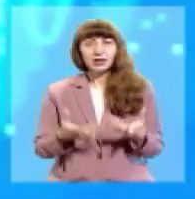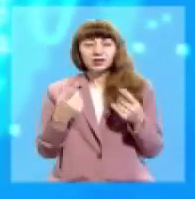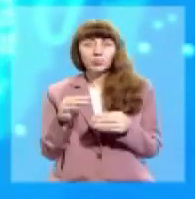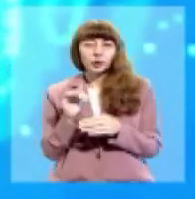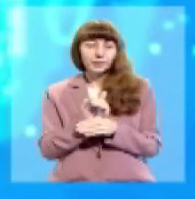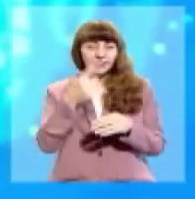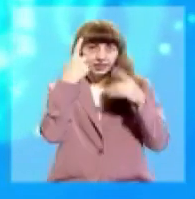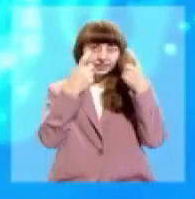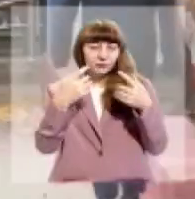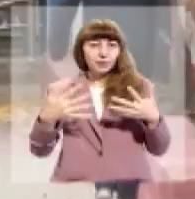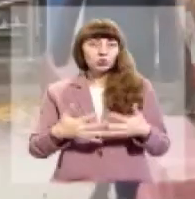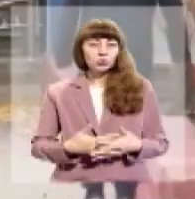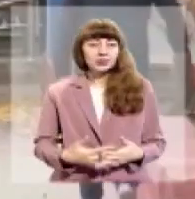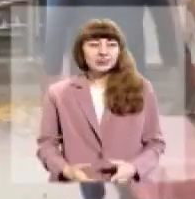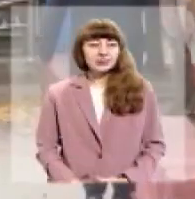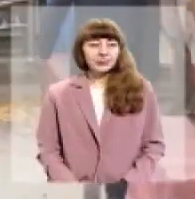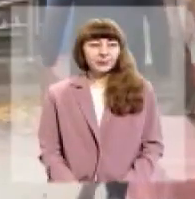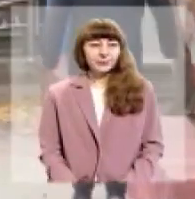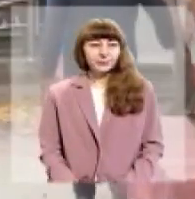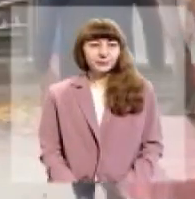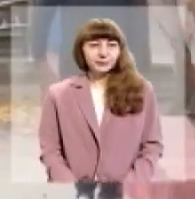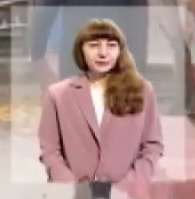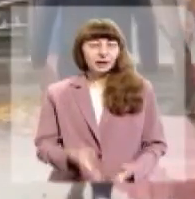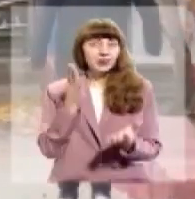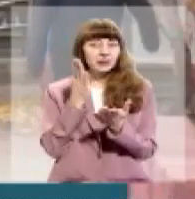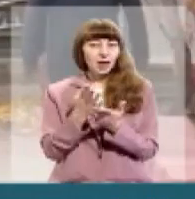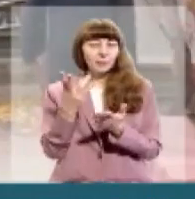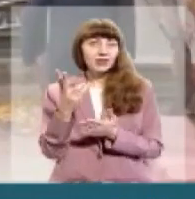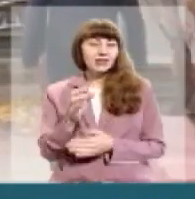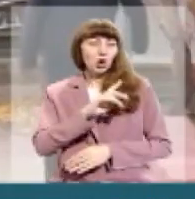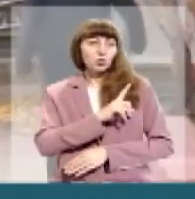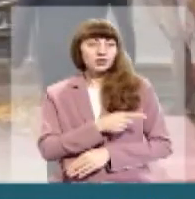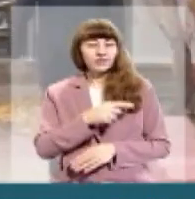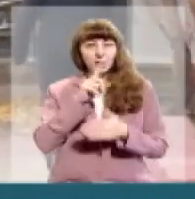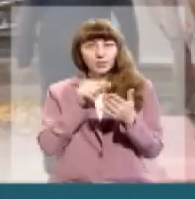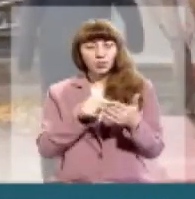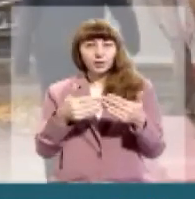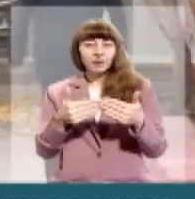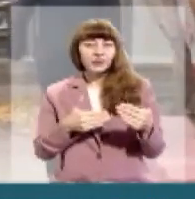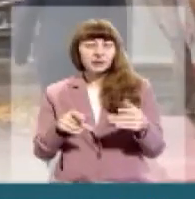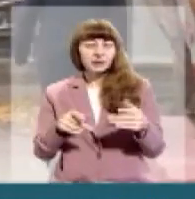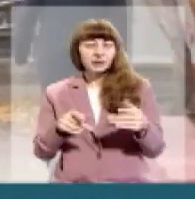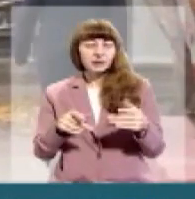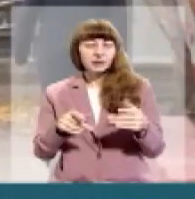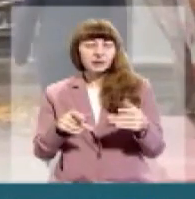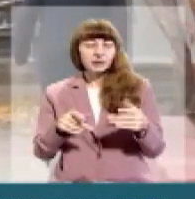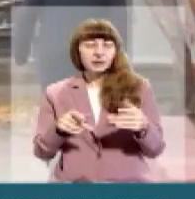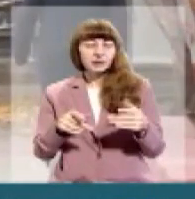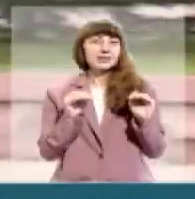прокуратурадан хабарлайды. Оның аясында уәкілетті органдар тарапынан бақылау қадағалау функцияларын автоматты